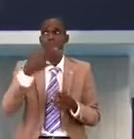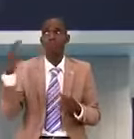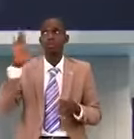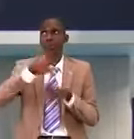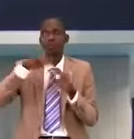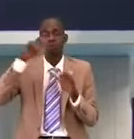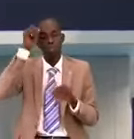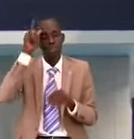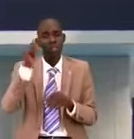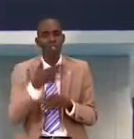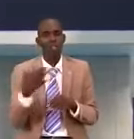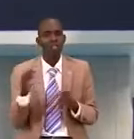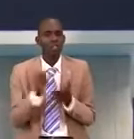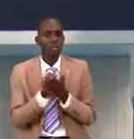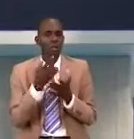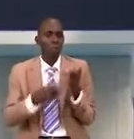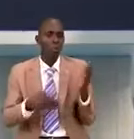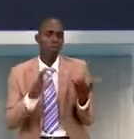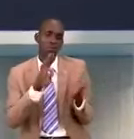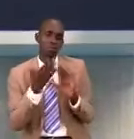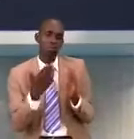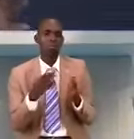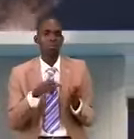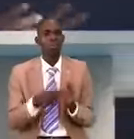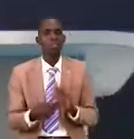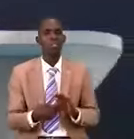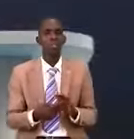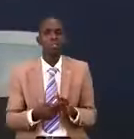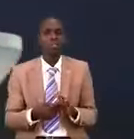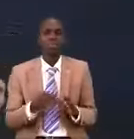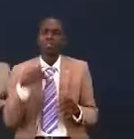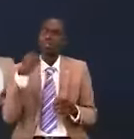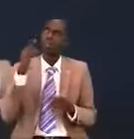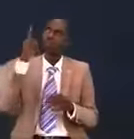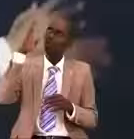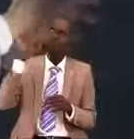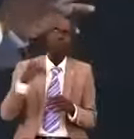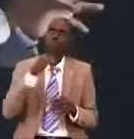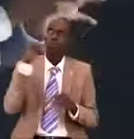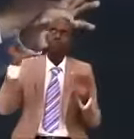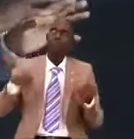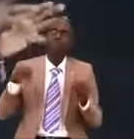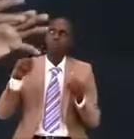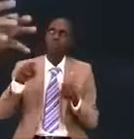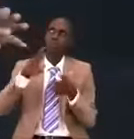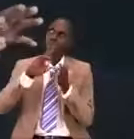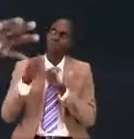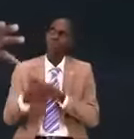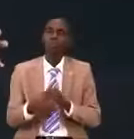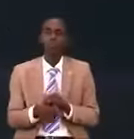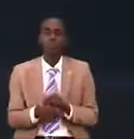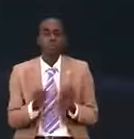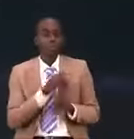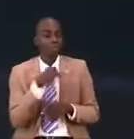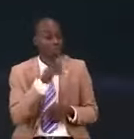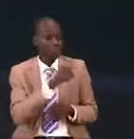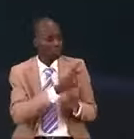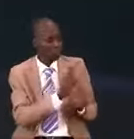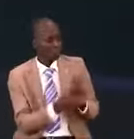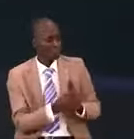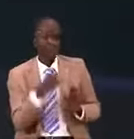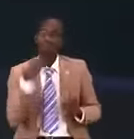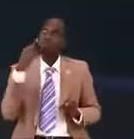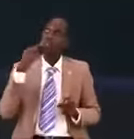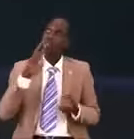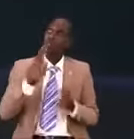seigneur je ne peux pas te faire faire la restitution corps riche ta vie les choses que tu as